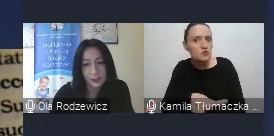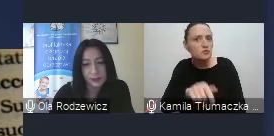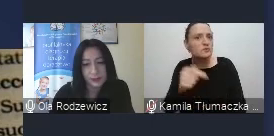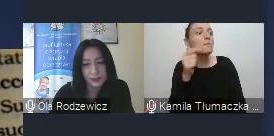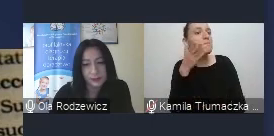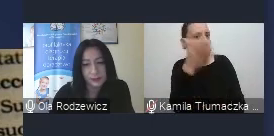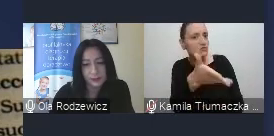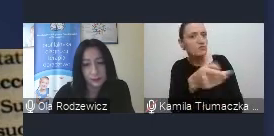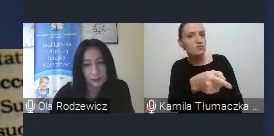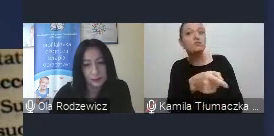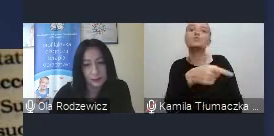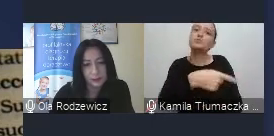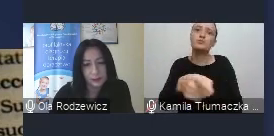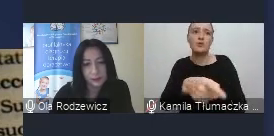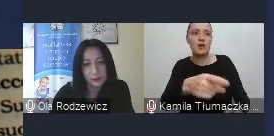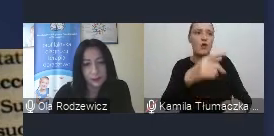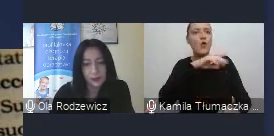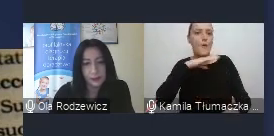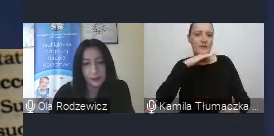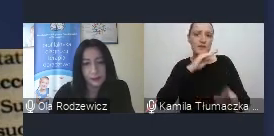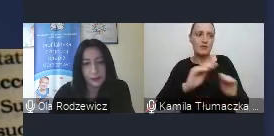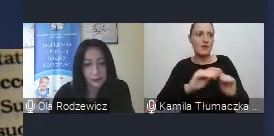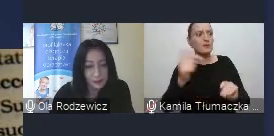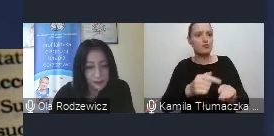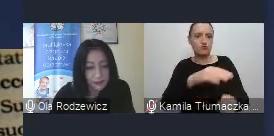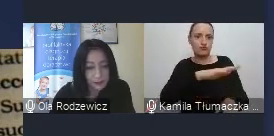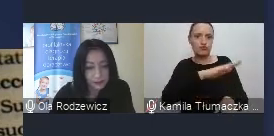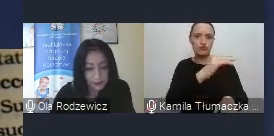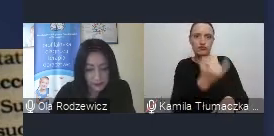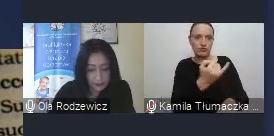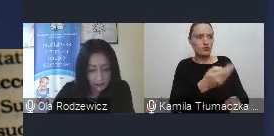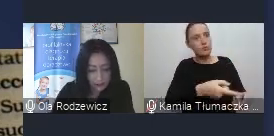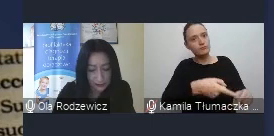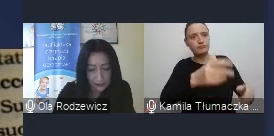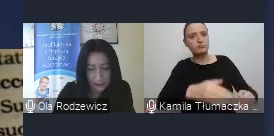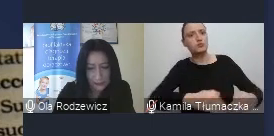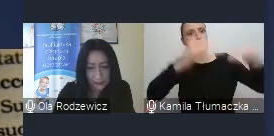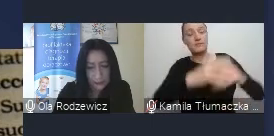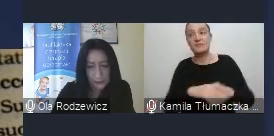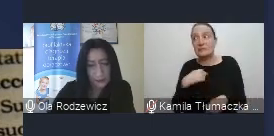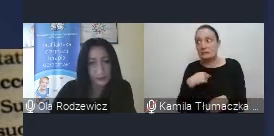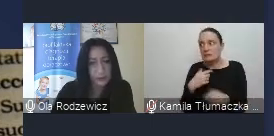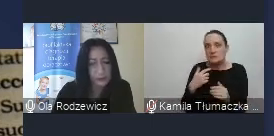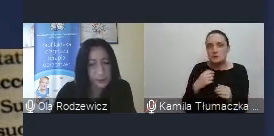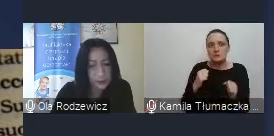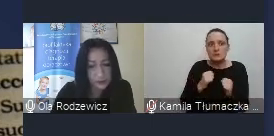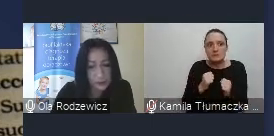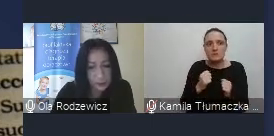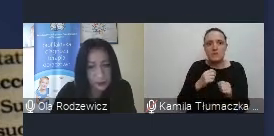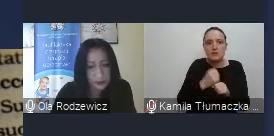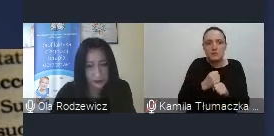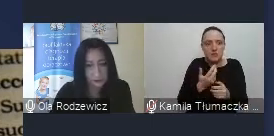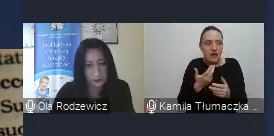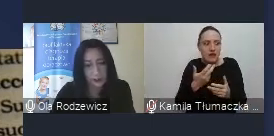w terapii logopedycznej i takim byłam przestraszonym wtedy pracownikiem, ale myślałam sobie, Boże, czegoś mnie chyba